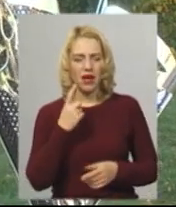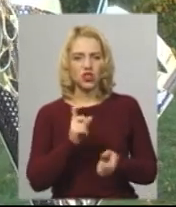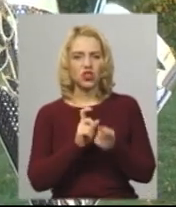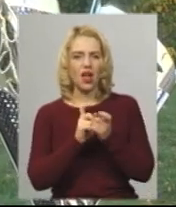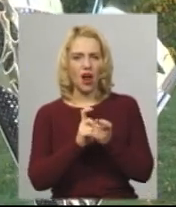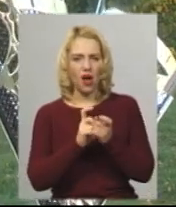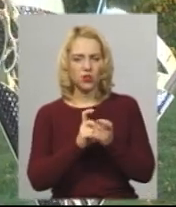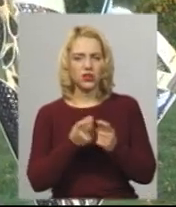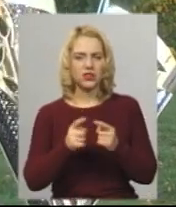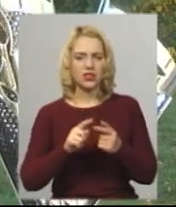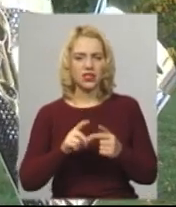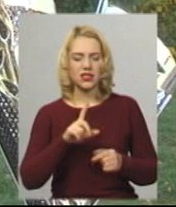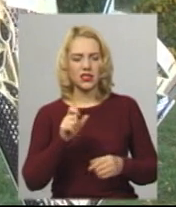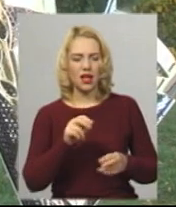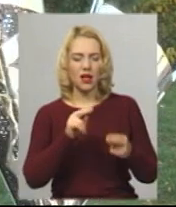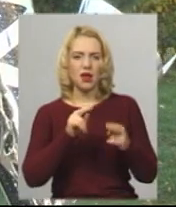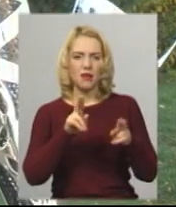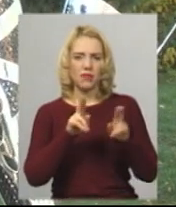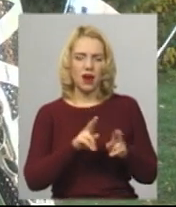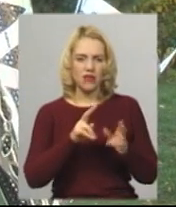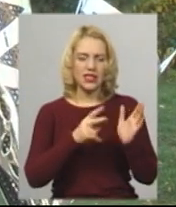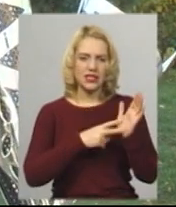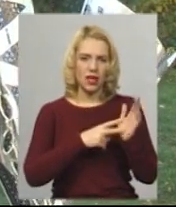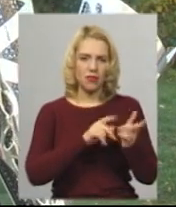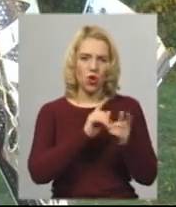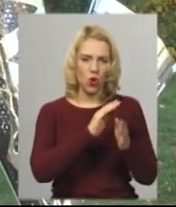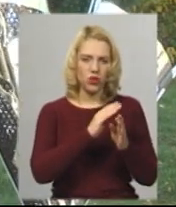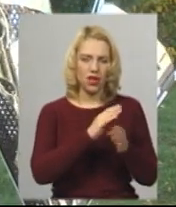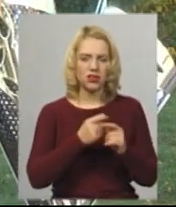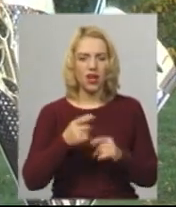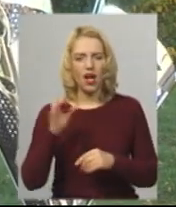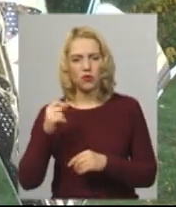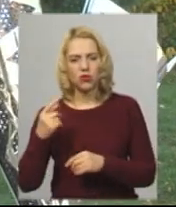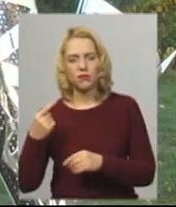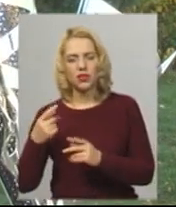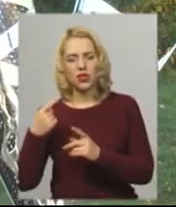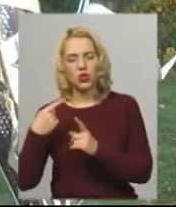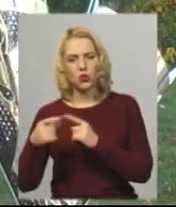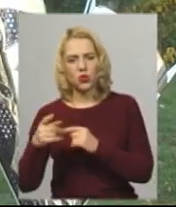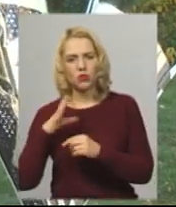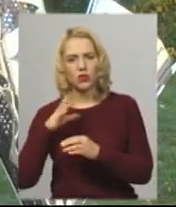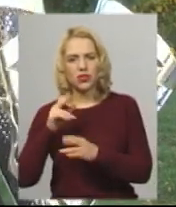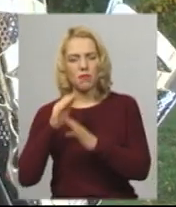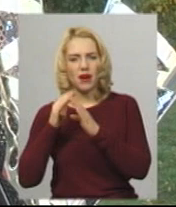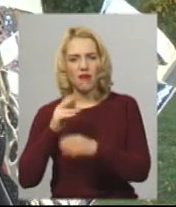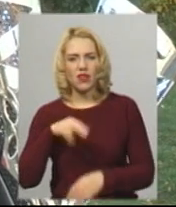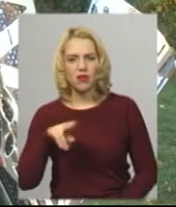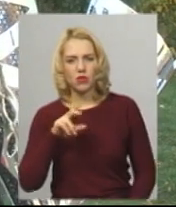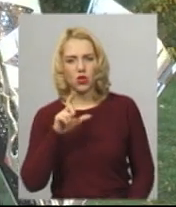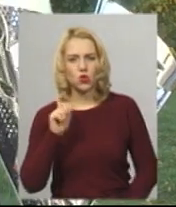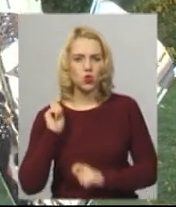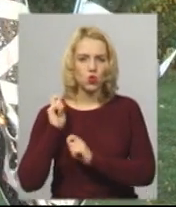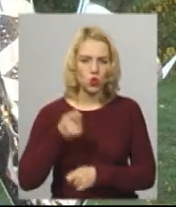поєдинки за правилами семіконтакта, другий раунд проходили за правилами дзюдо до китка,